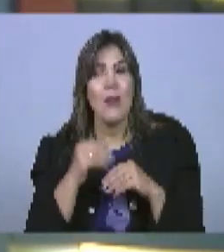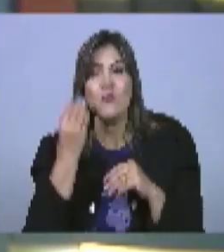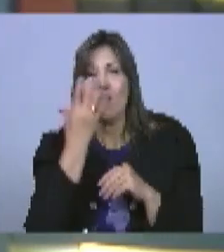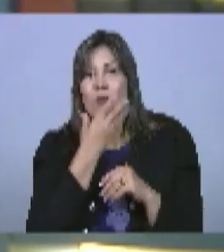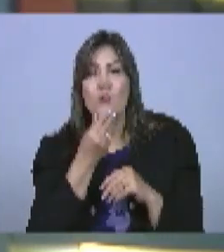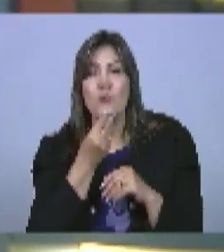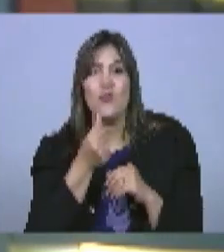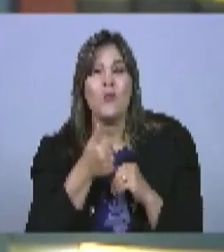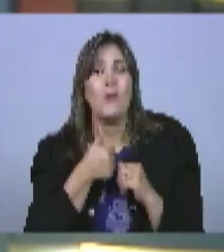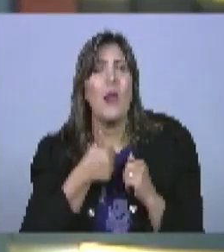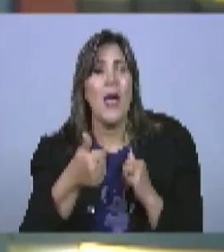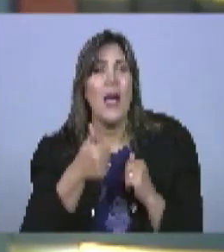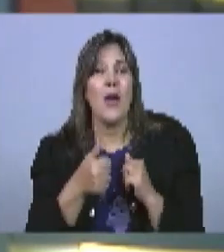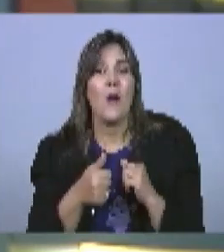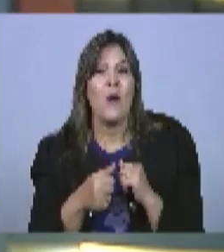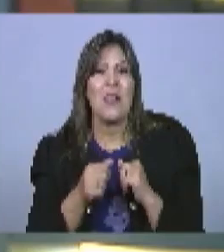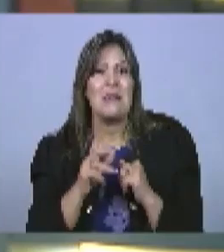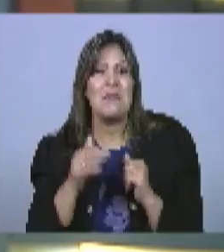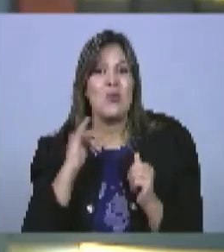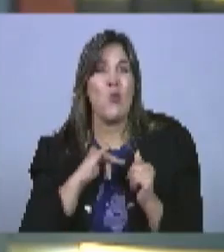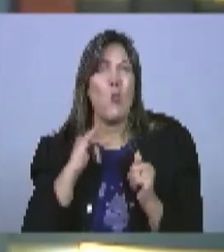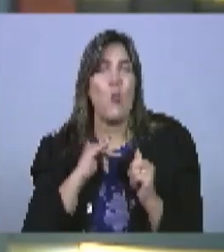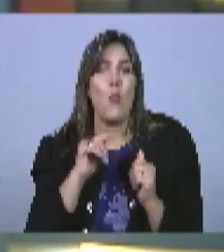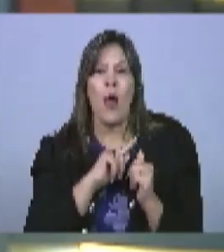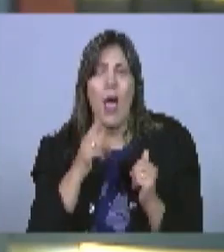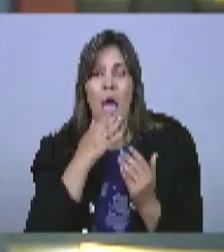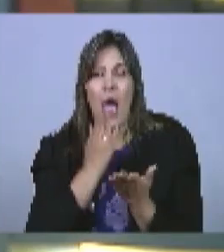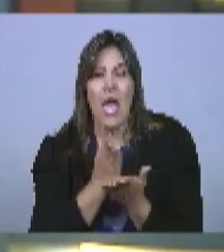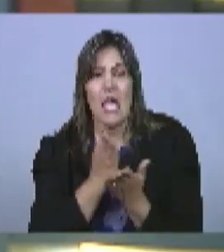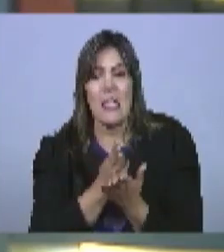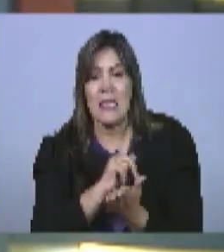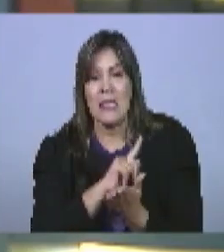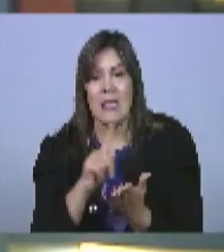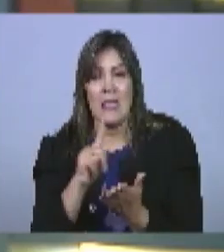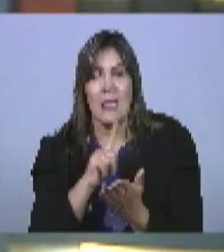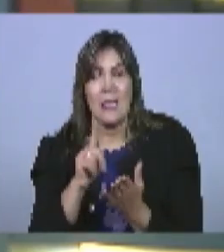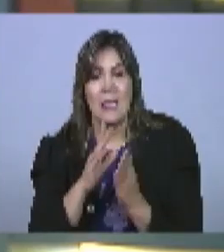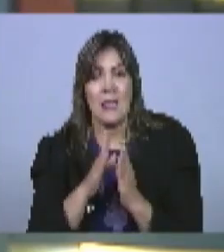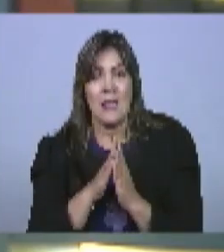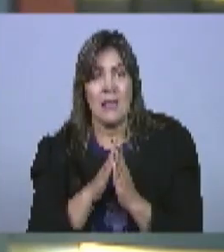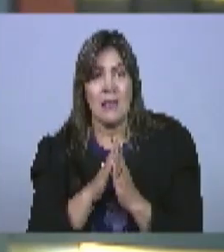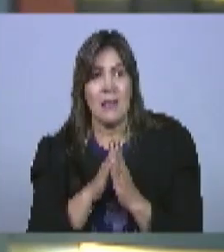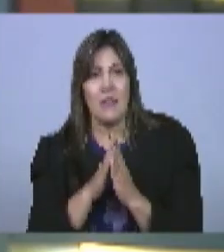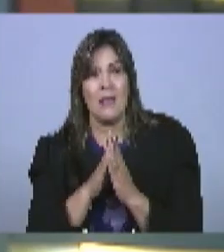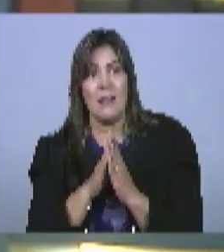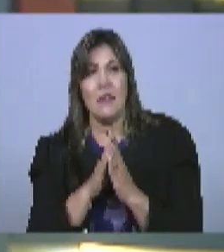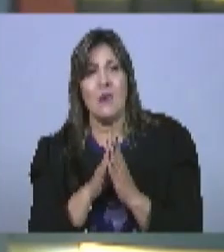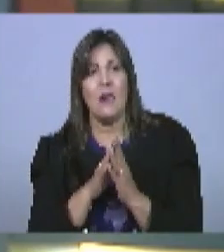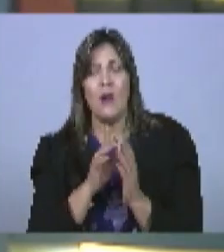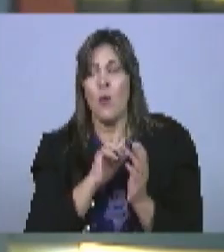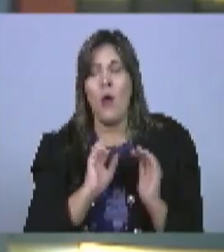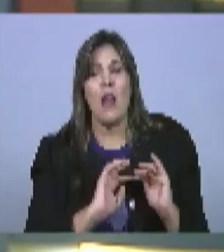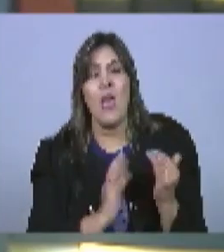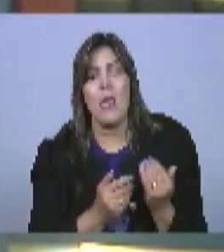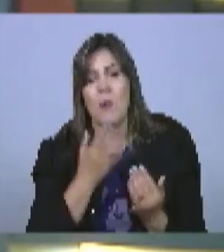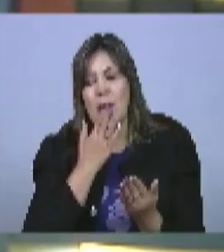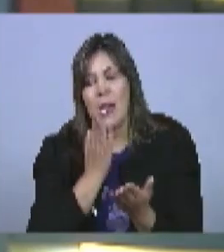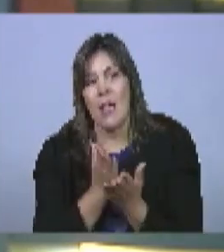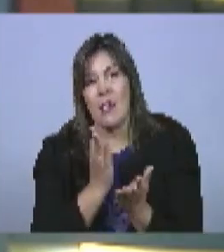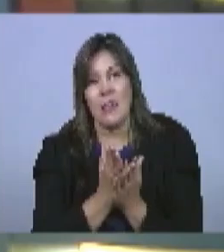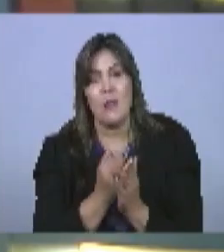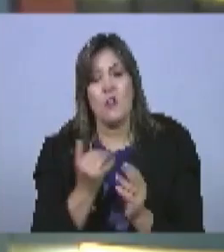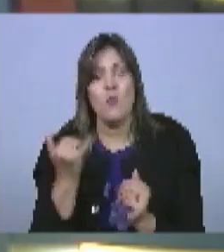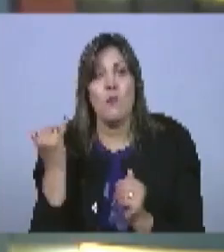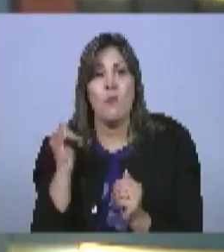وجوههم ولكنه لا يعبر عن موقف حقيقي ولا منطلق حقيقي ولا ايمان حقيقي